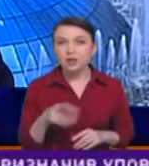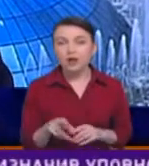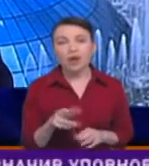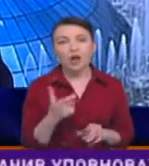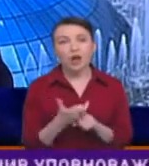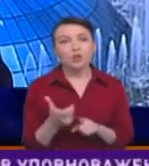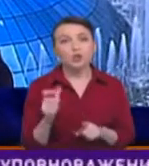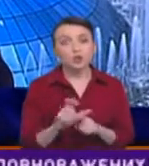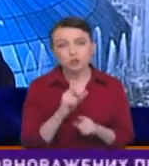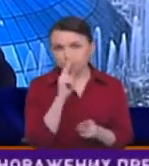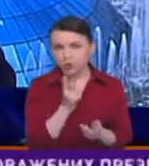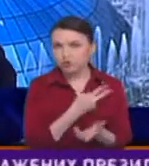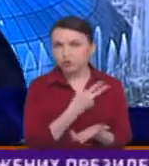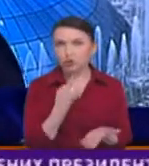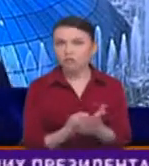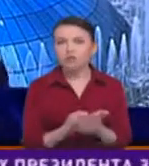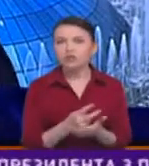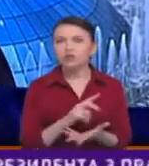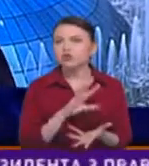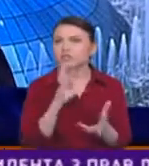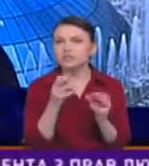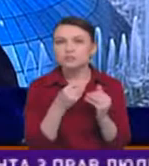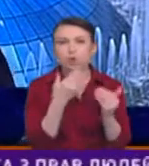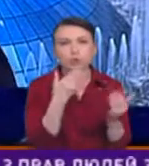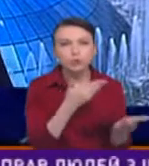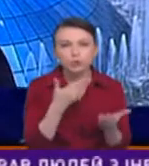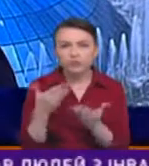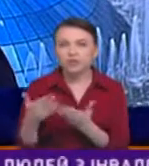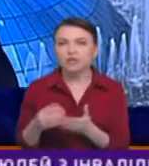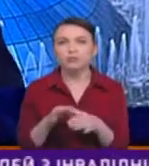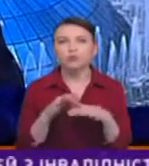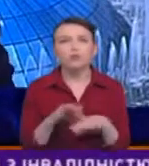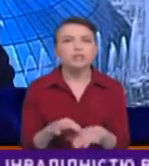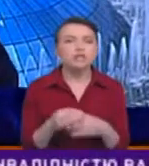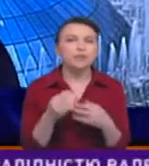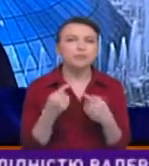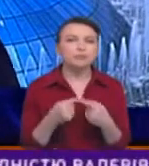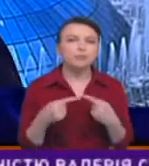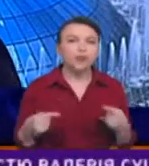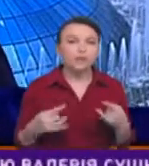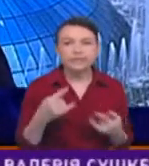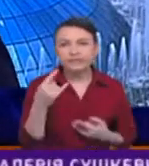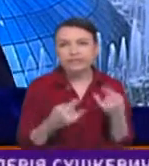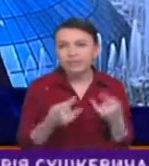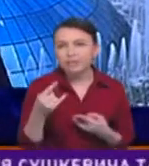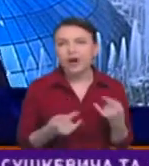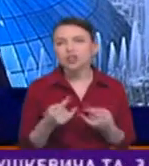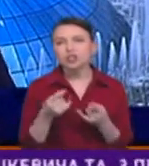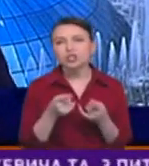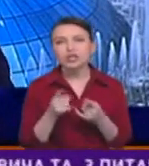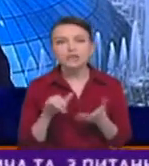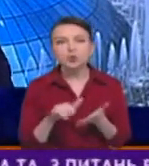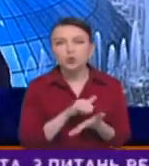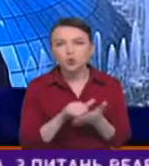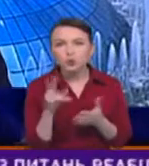Дуже показово, що за всіми опитуваннями, які проводяться на різних і от телебаченнях класичних, і в YouTube-каналах,